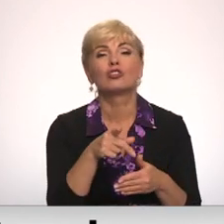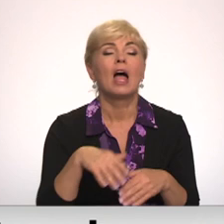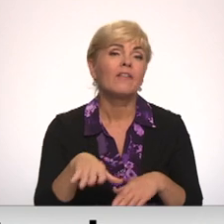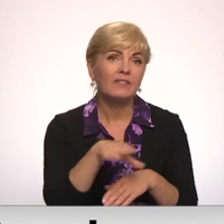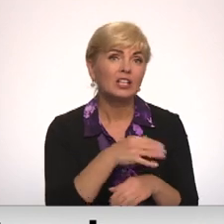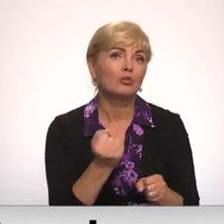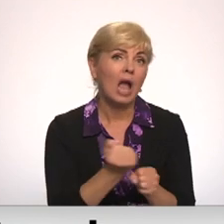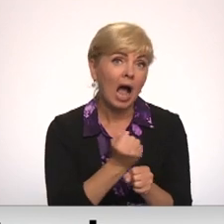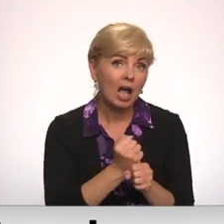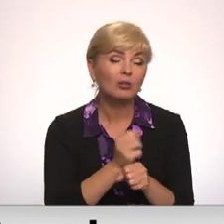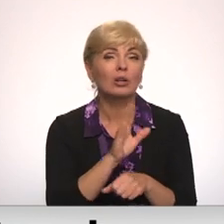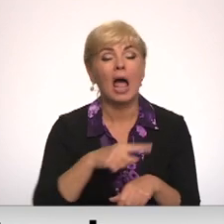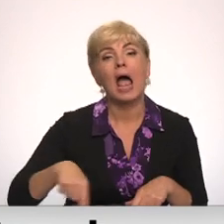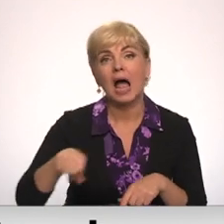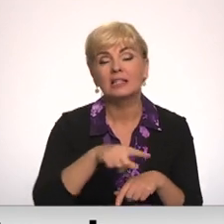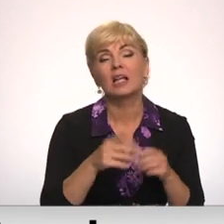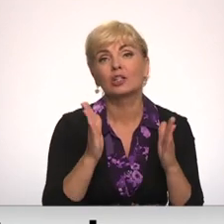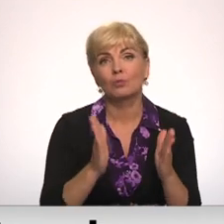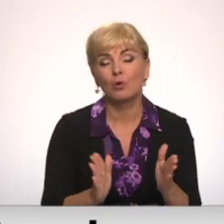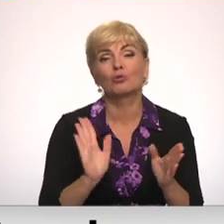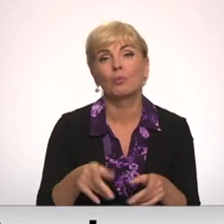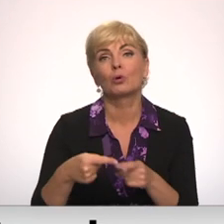viss iespējamais, lai ezera mūžs būtu garāks.